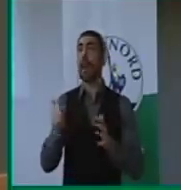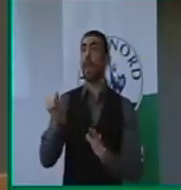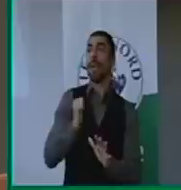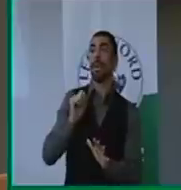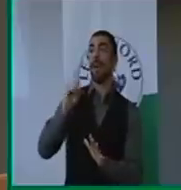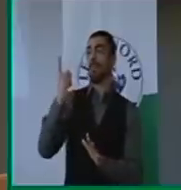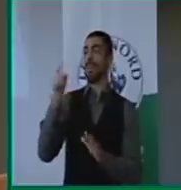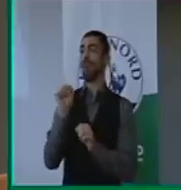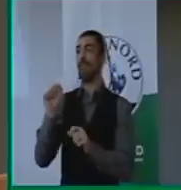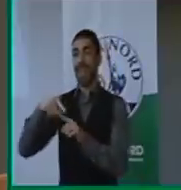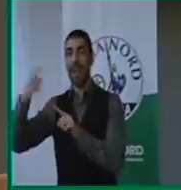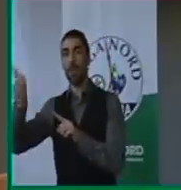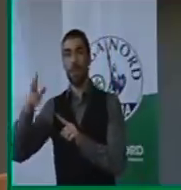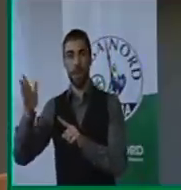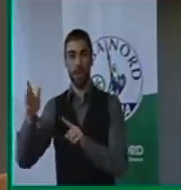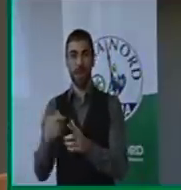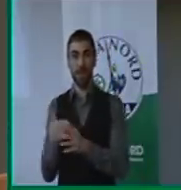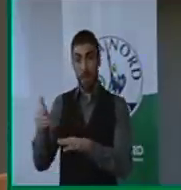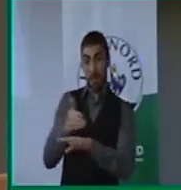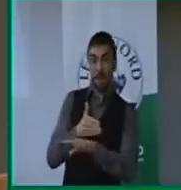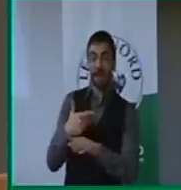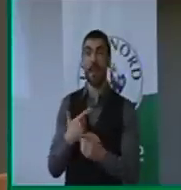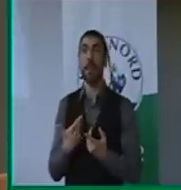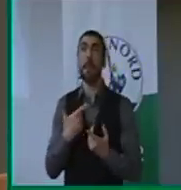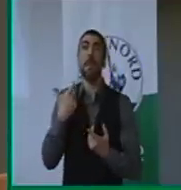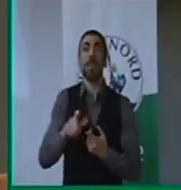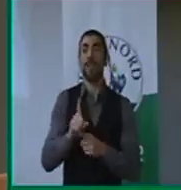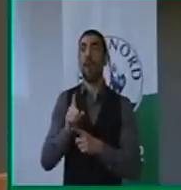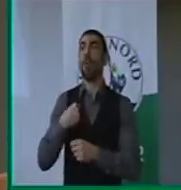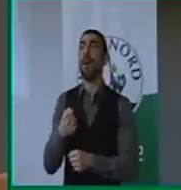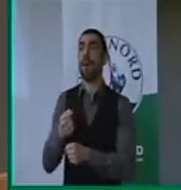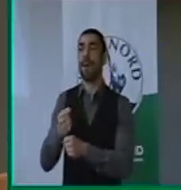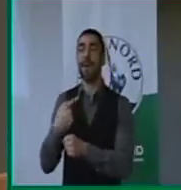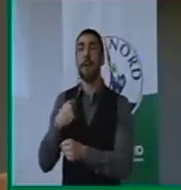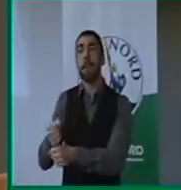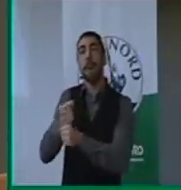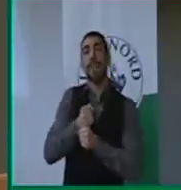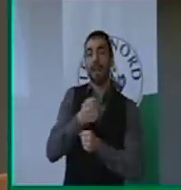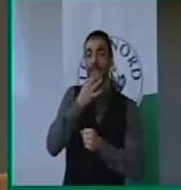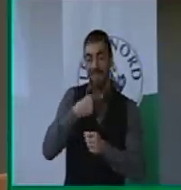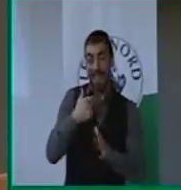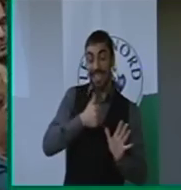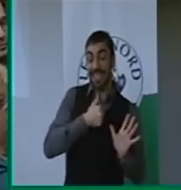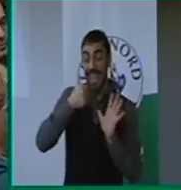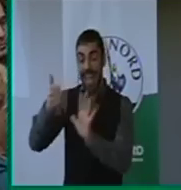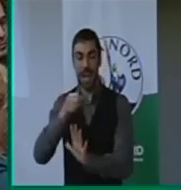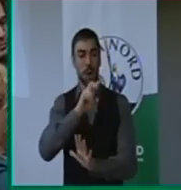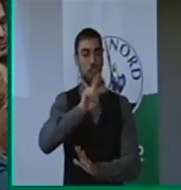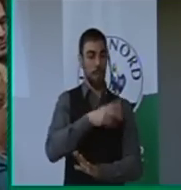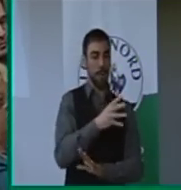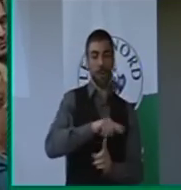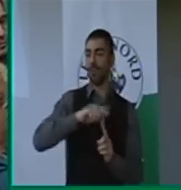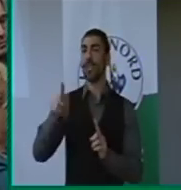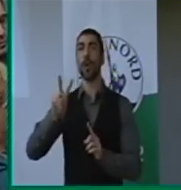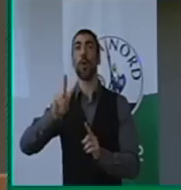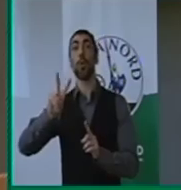del primo gennaio oppure trattandosi di un mandato di 6 anni quindi 2014-2020